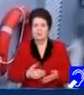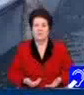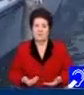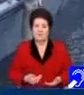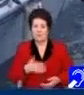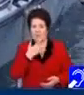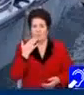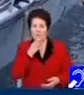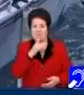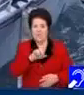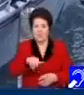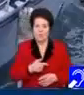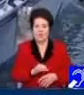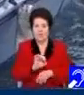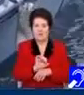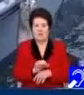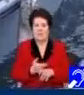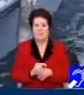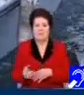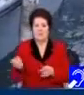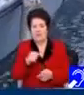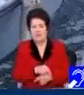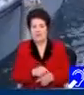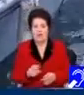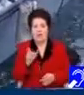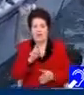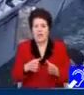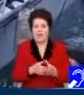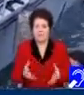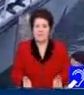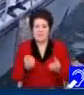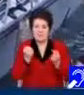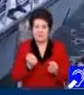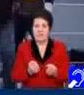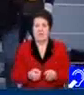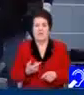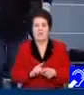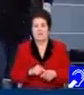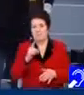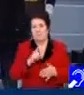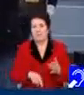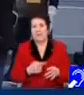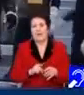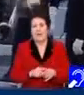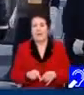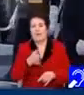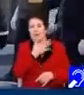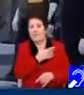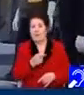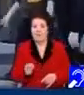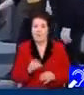multe ore agățați de resturile bărcii până la sosirea echipelor de salvare. Comandantul marinei libiene, Nasser Al-Ghamoudi, a declarat presei că